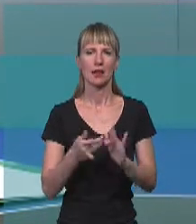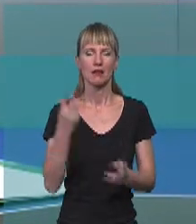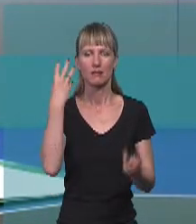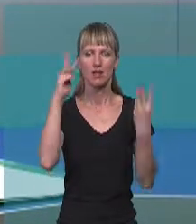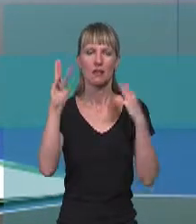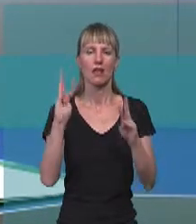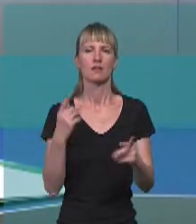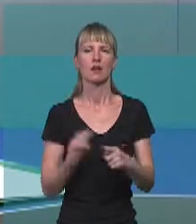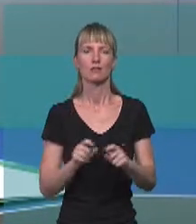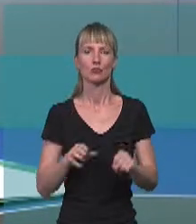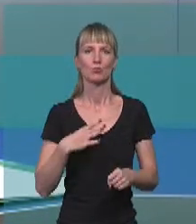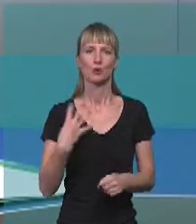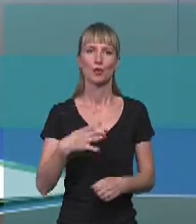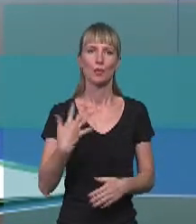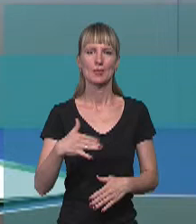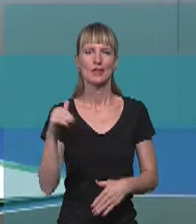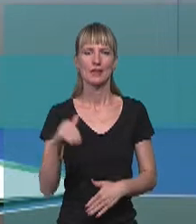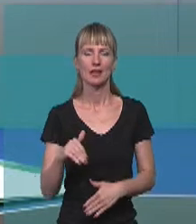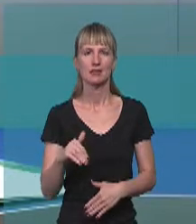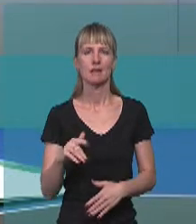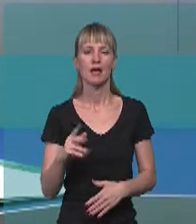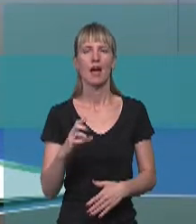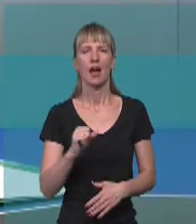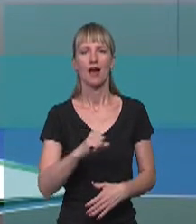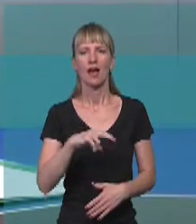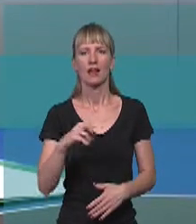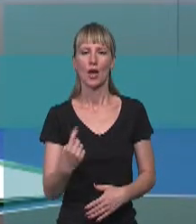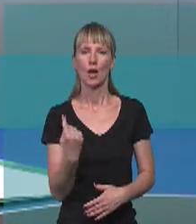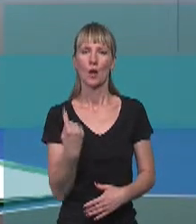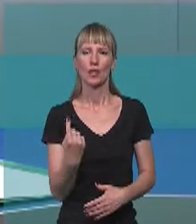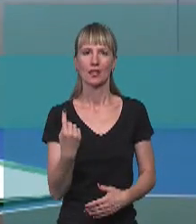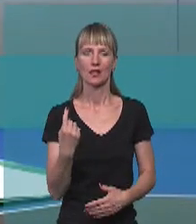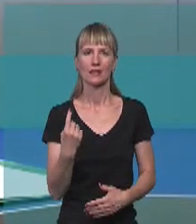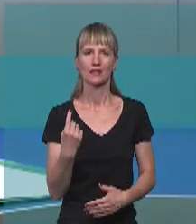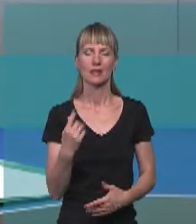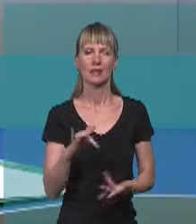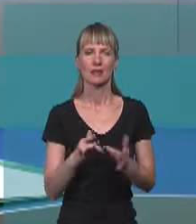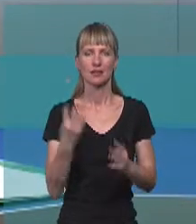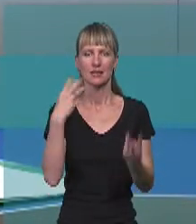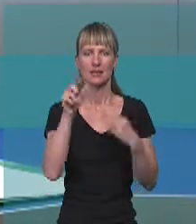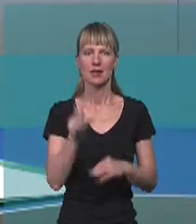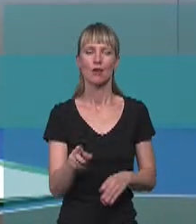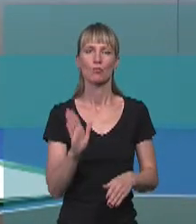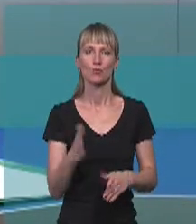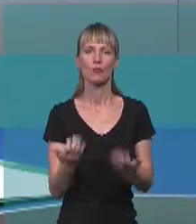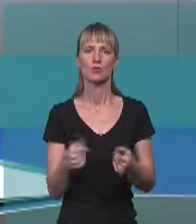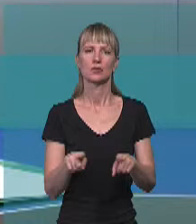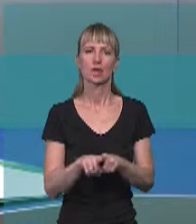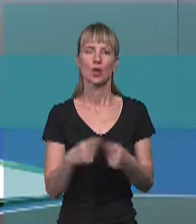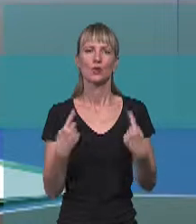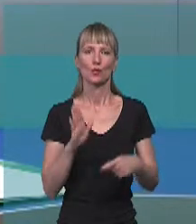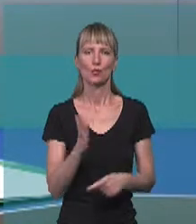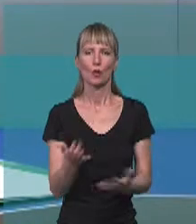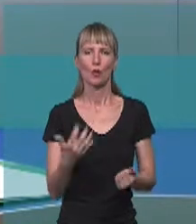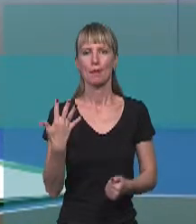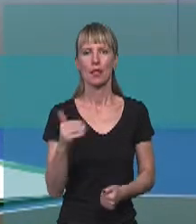до 40-50 тисяч, але ж опять-таки один веб-дизайнер буде отримати так, а другий веб-дизайнер буде